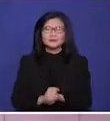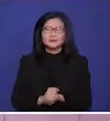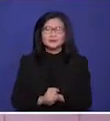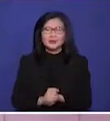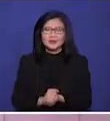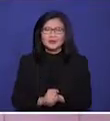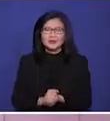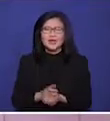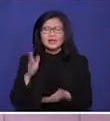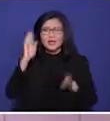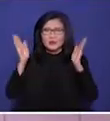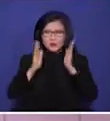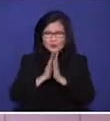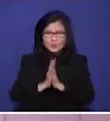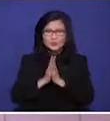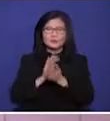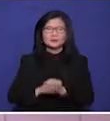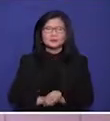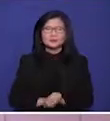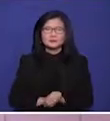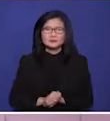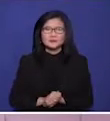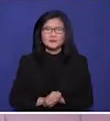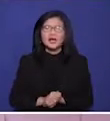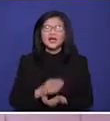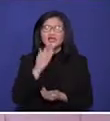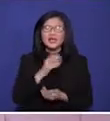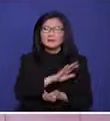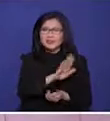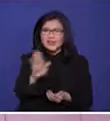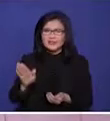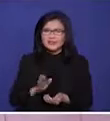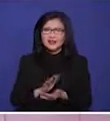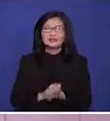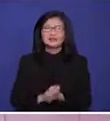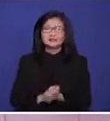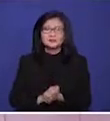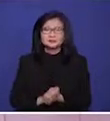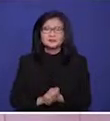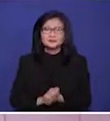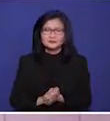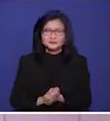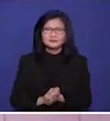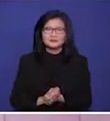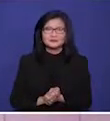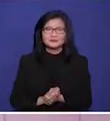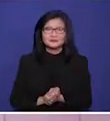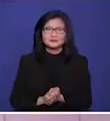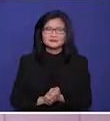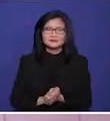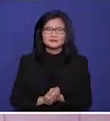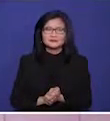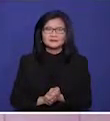Bismillahirrahmanirrahim. Assalamualaikum warahmatullahi wabarakatuh. Salam sejahtera bagi kita sekalian. Shalom. Om Swastiastu. Nama budaya.